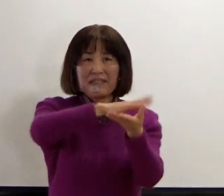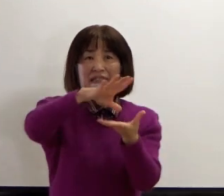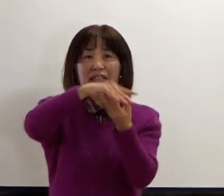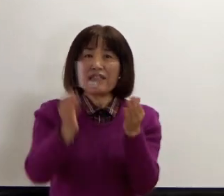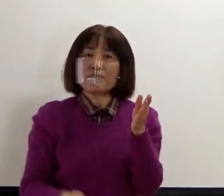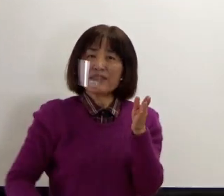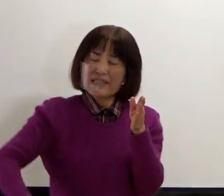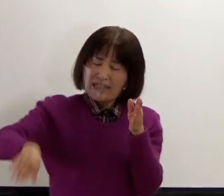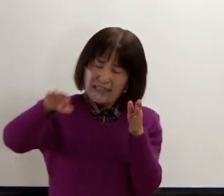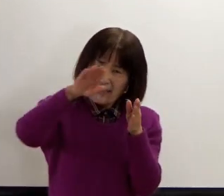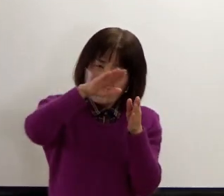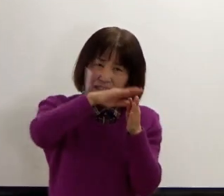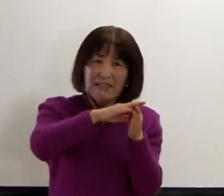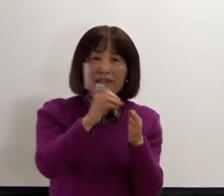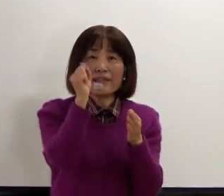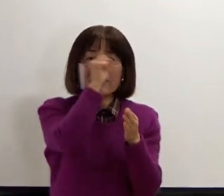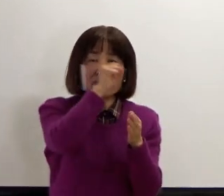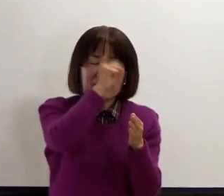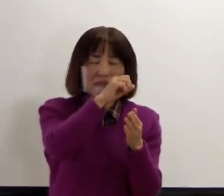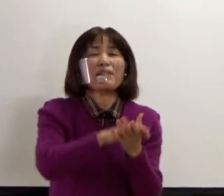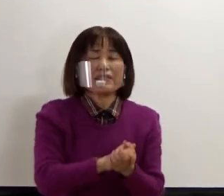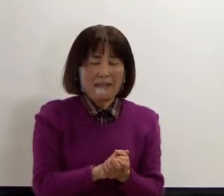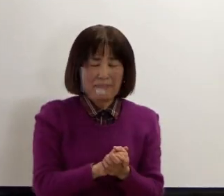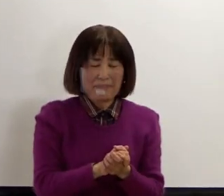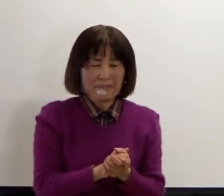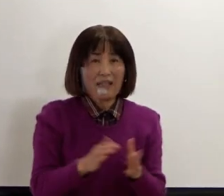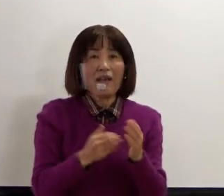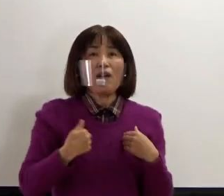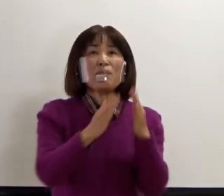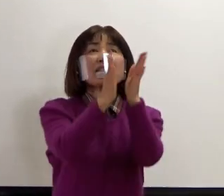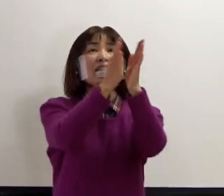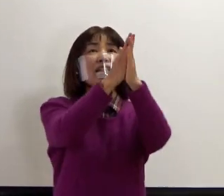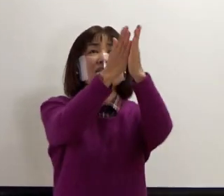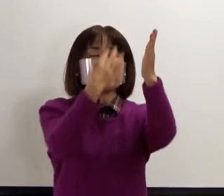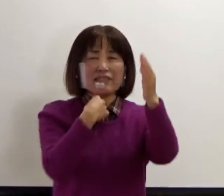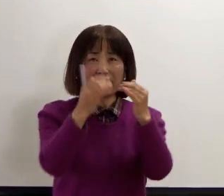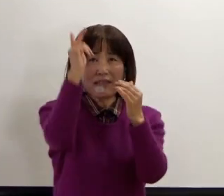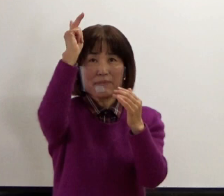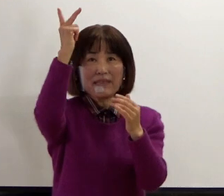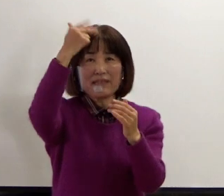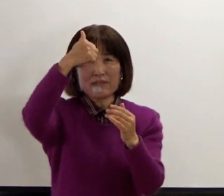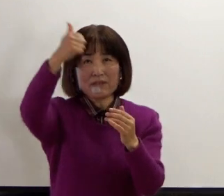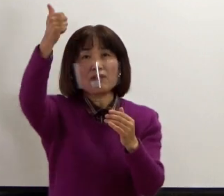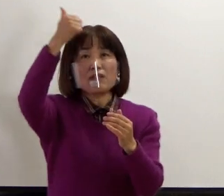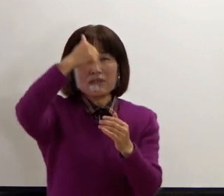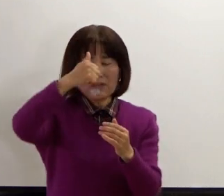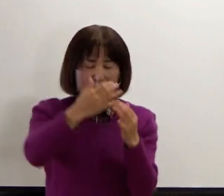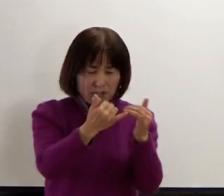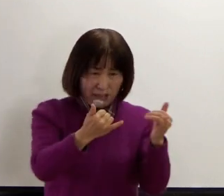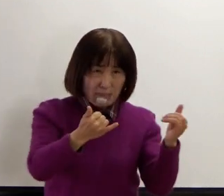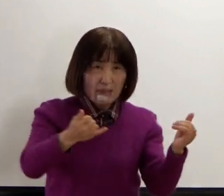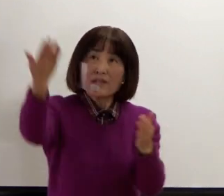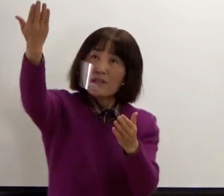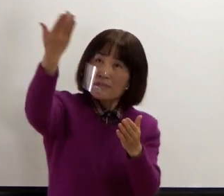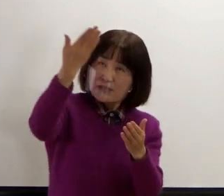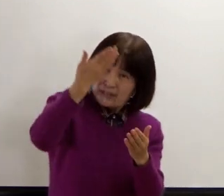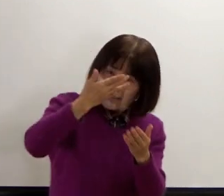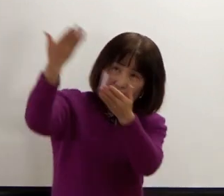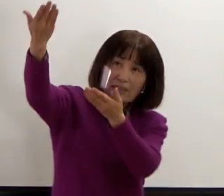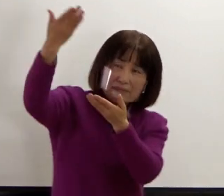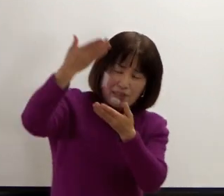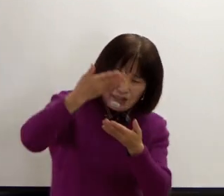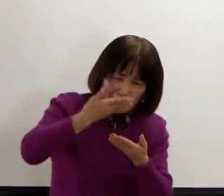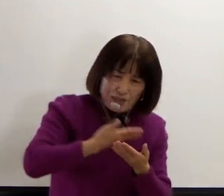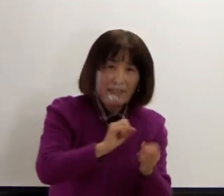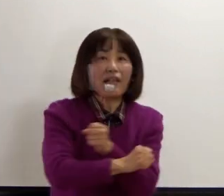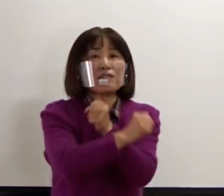聖霊に満たされこう予言したと書いてありますね。褒めたたえよイスラエルの神である主を、主はその民を訪れて解放し、我らの